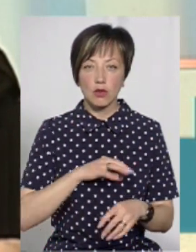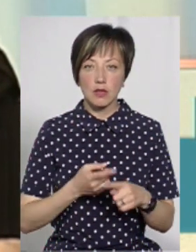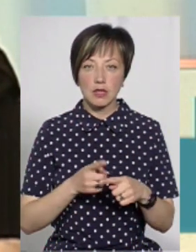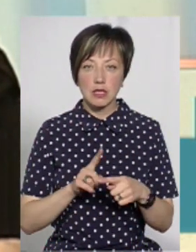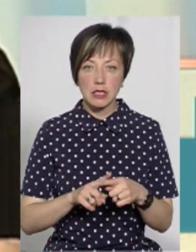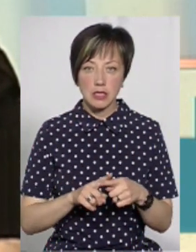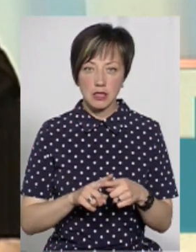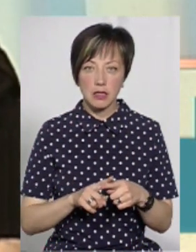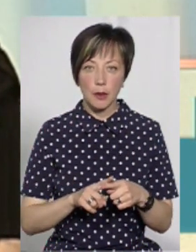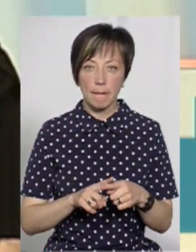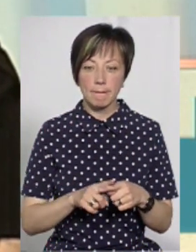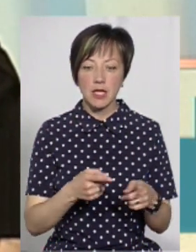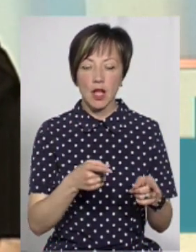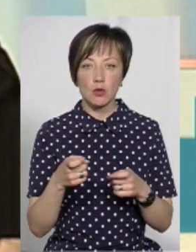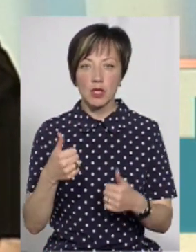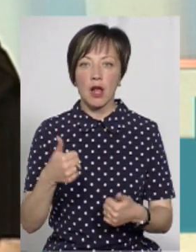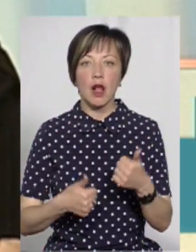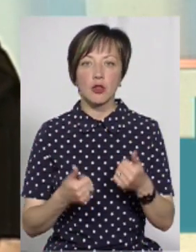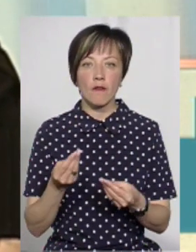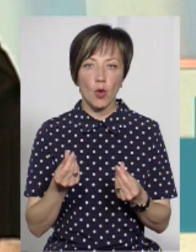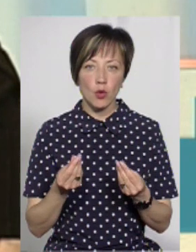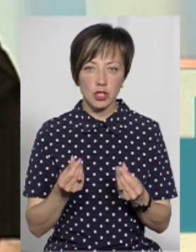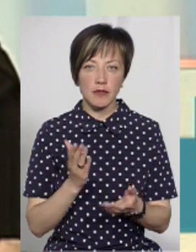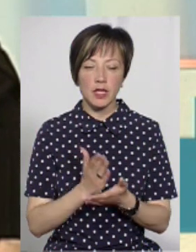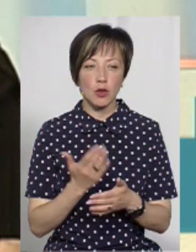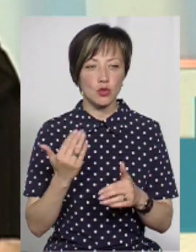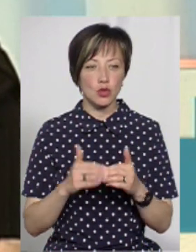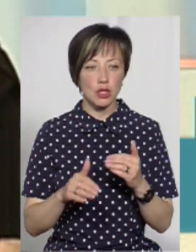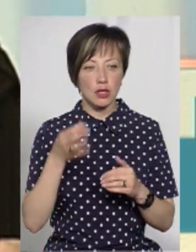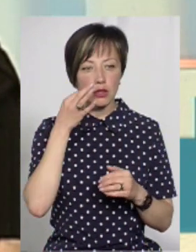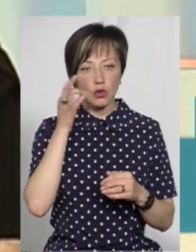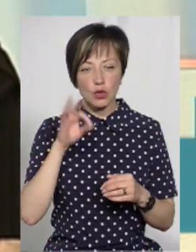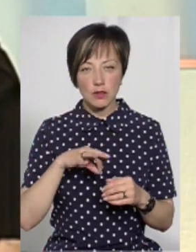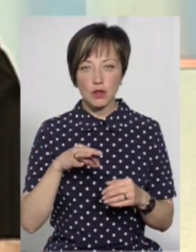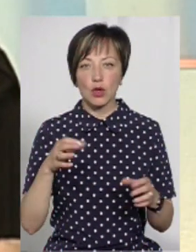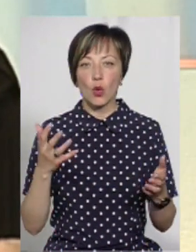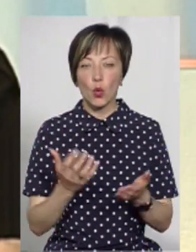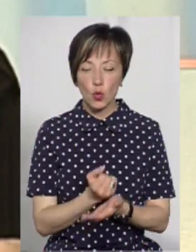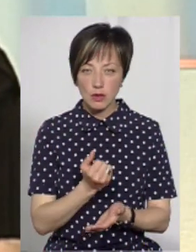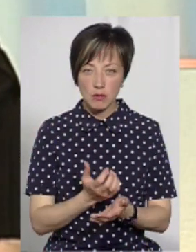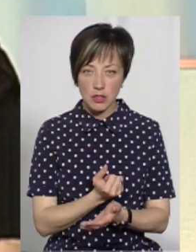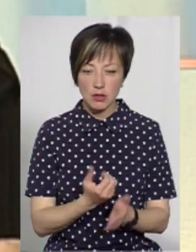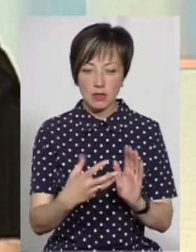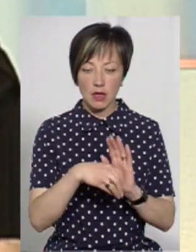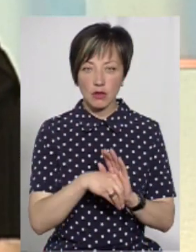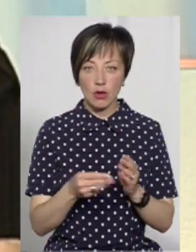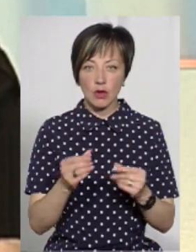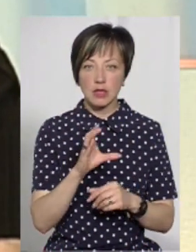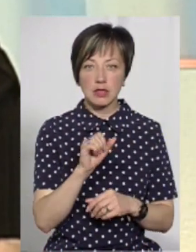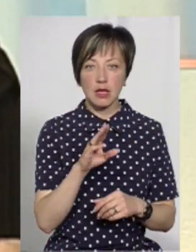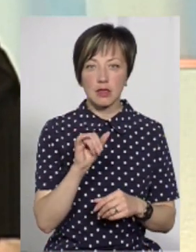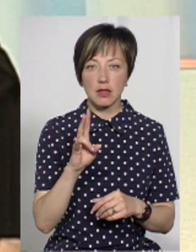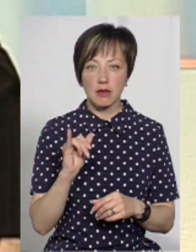використовують інструменти залучення грантових коштів. Є вже досвід успішного залучення, наприклад, Сатанівська